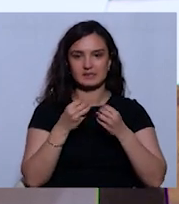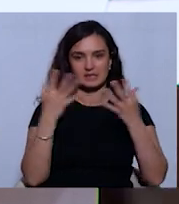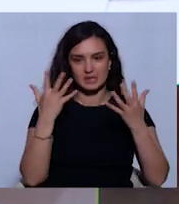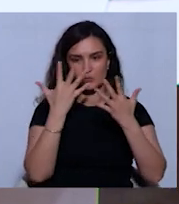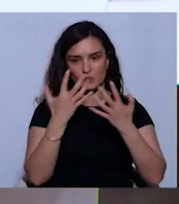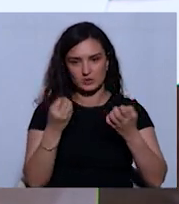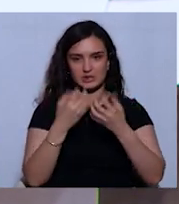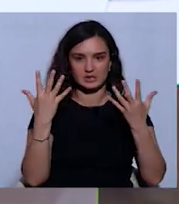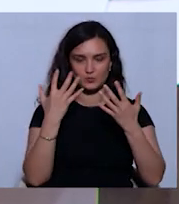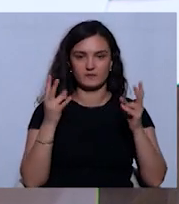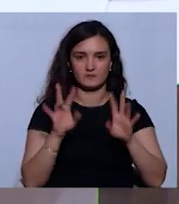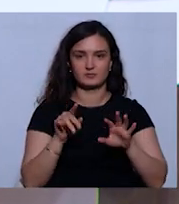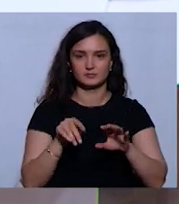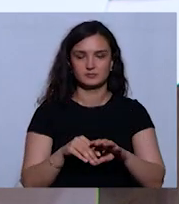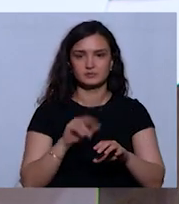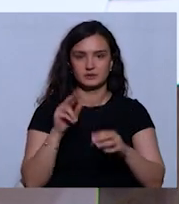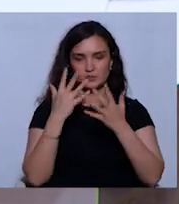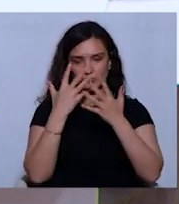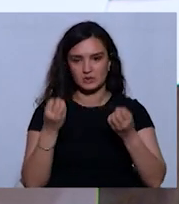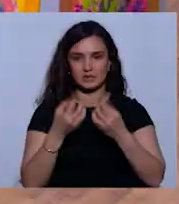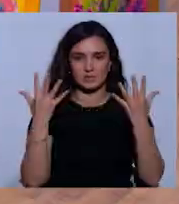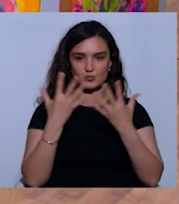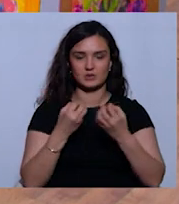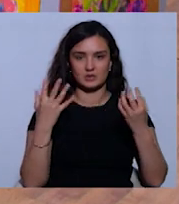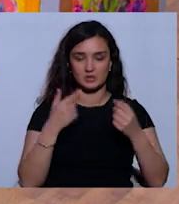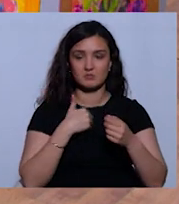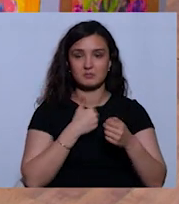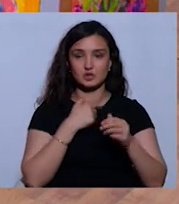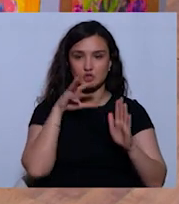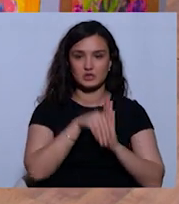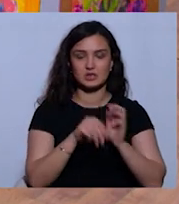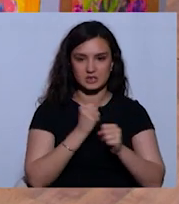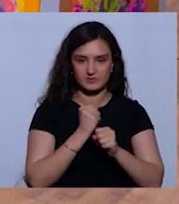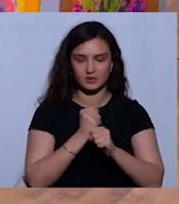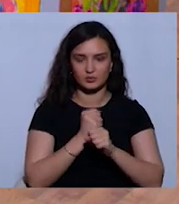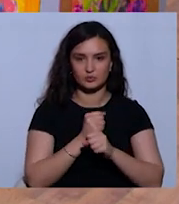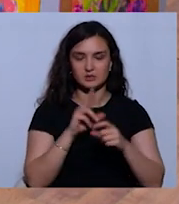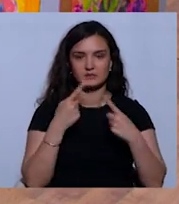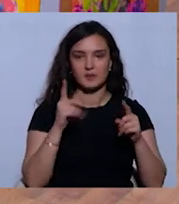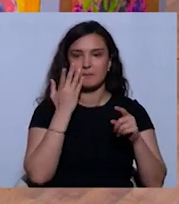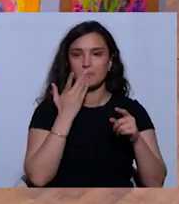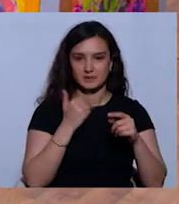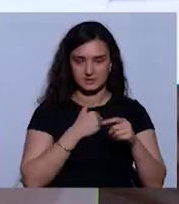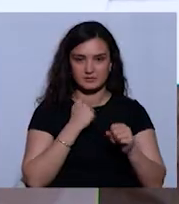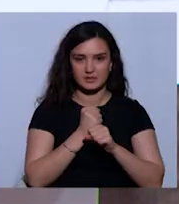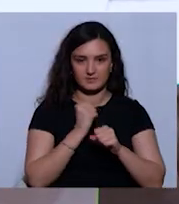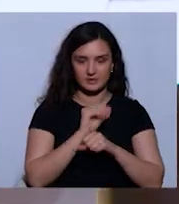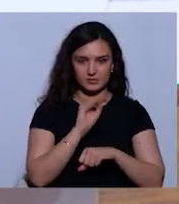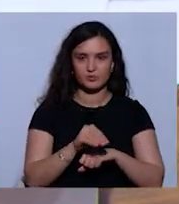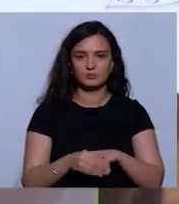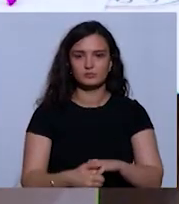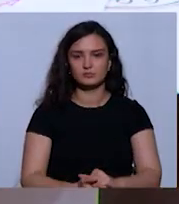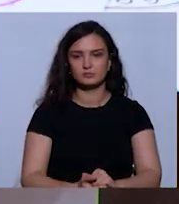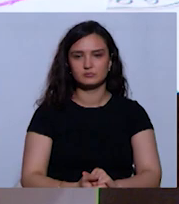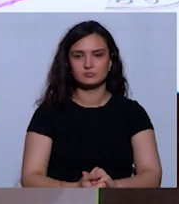ისე მუქი, ღია და მუქი. ეხა მინდა რომ შიგნითაც გავაკეთო, სხვა ფერიც მინდა.